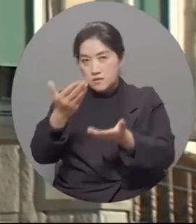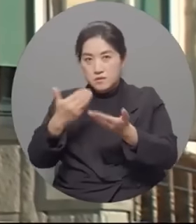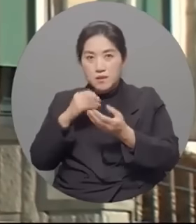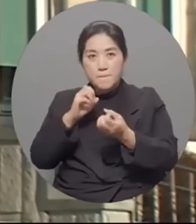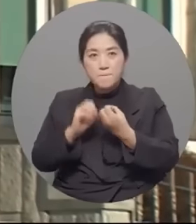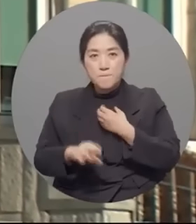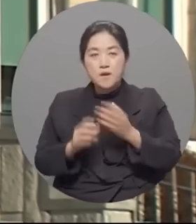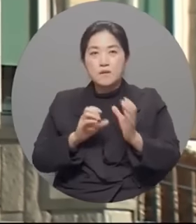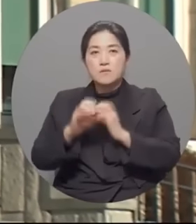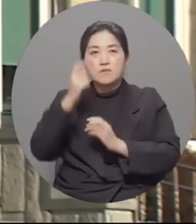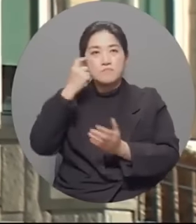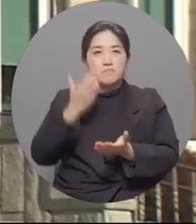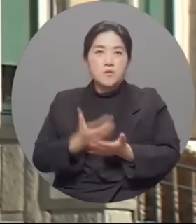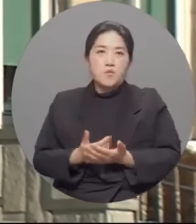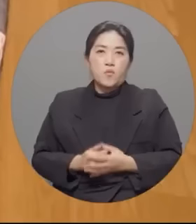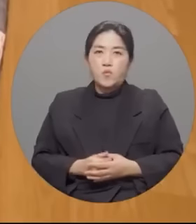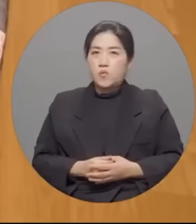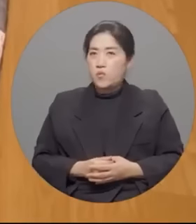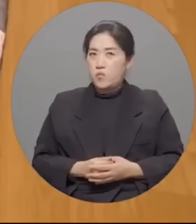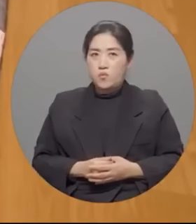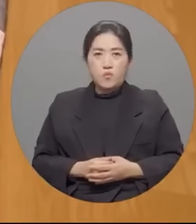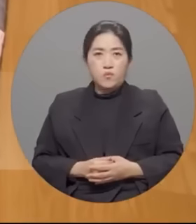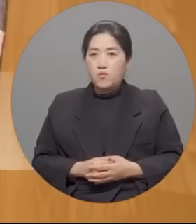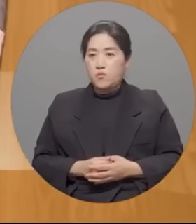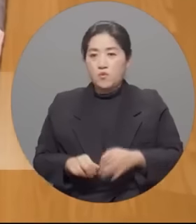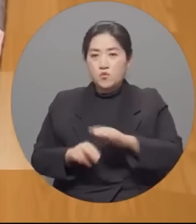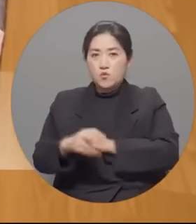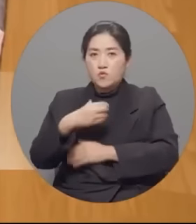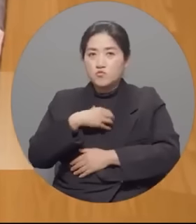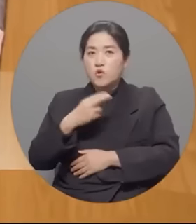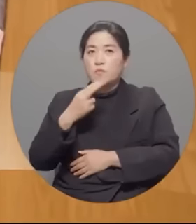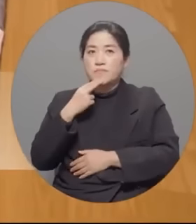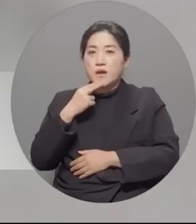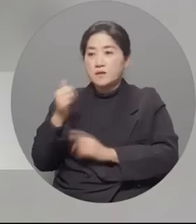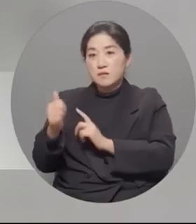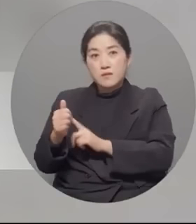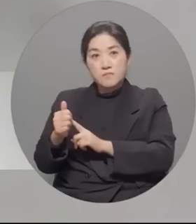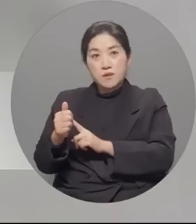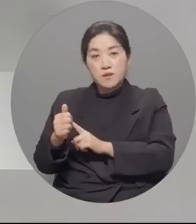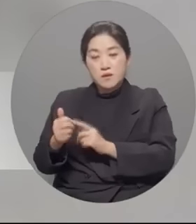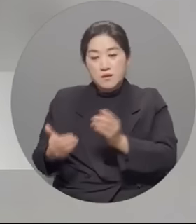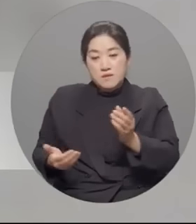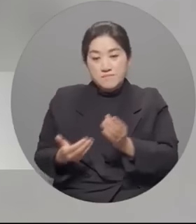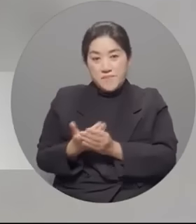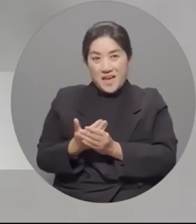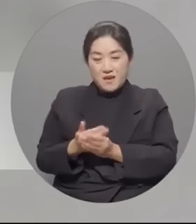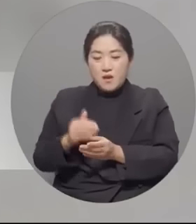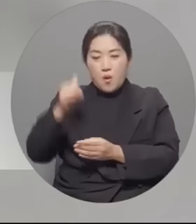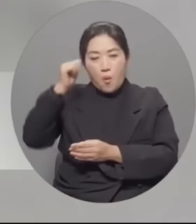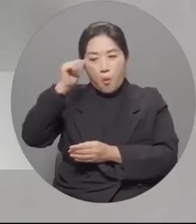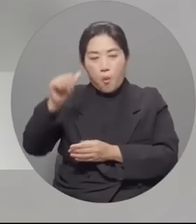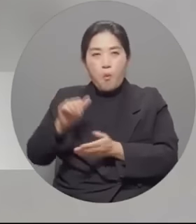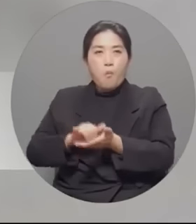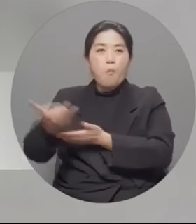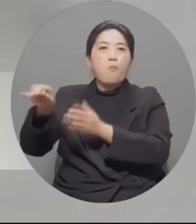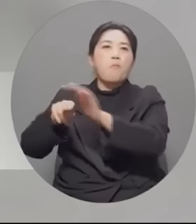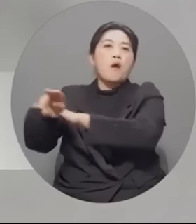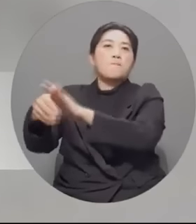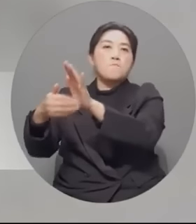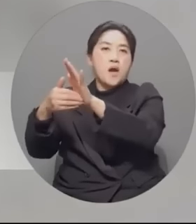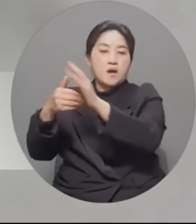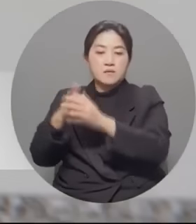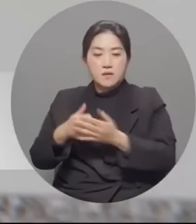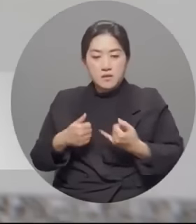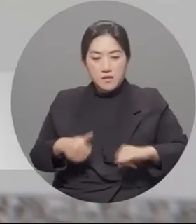답변은 더 충격적이었습니다. 도주 우려가 없다는 가해 남성은 범행 5일 만에 본국으로 도망갔고